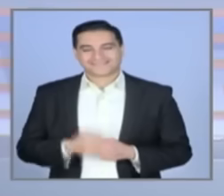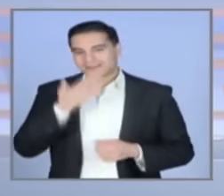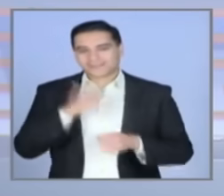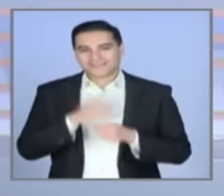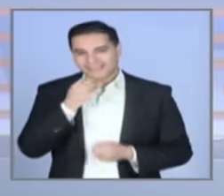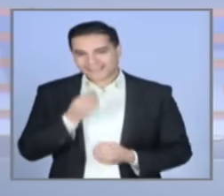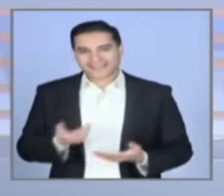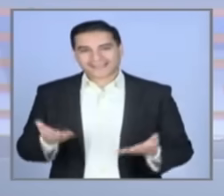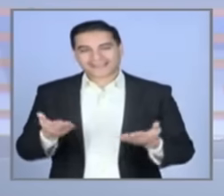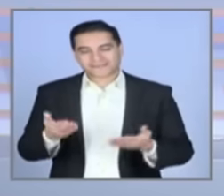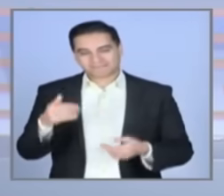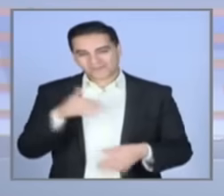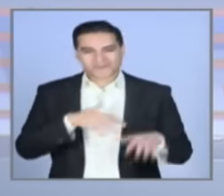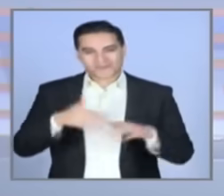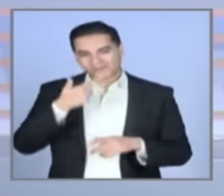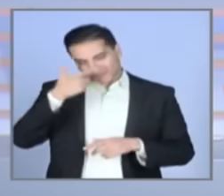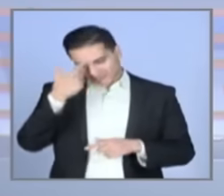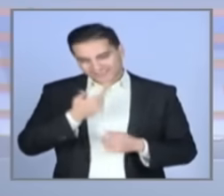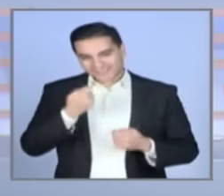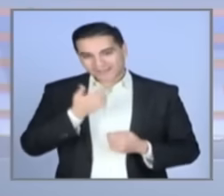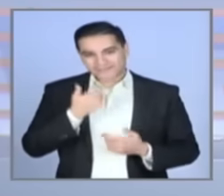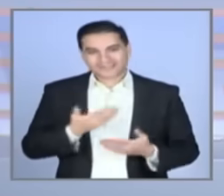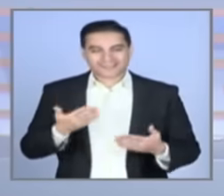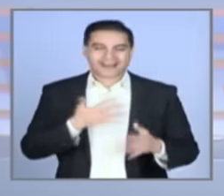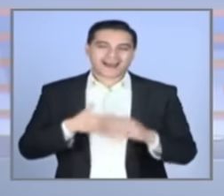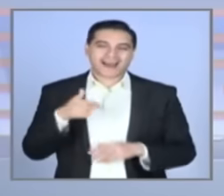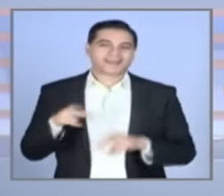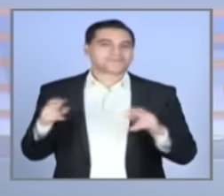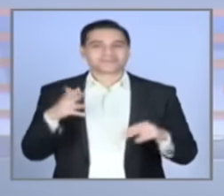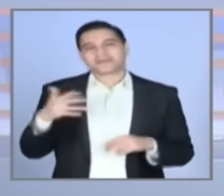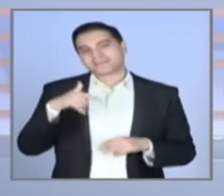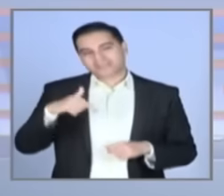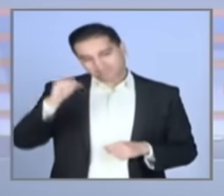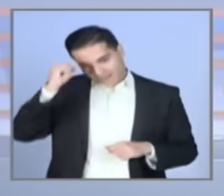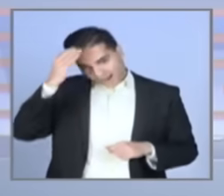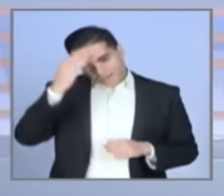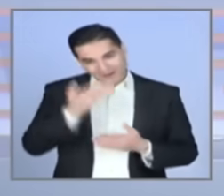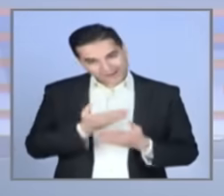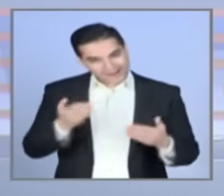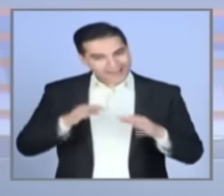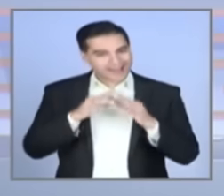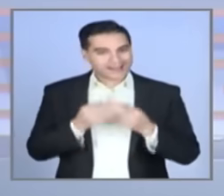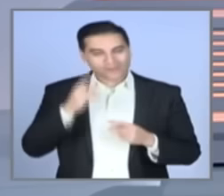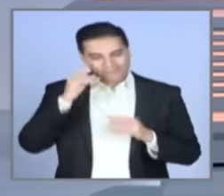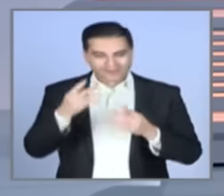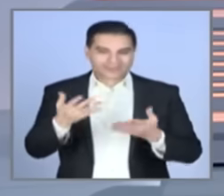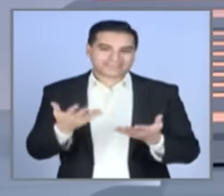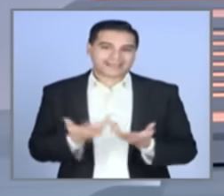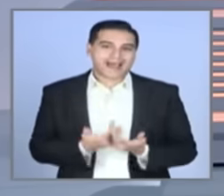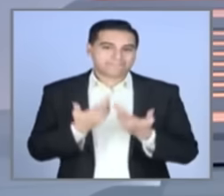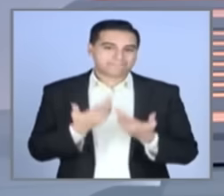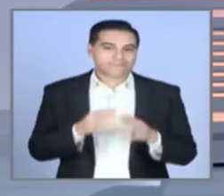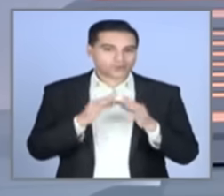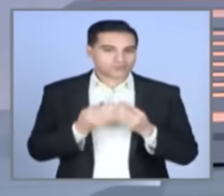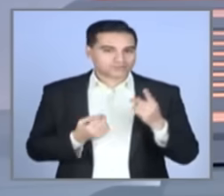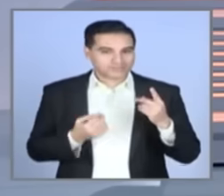رمضان كريم، كل سنة وحضراتكم بخير. مباراة جميلة في الموسم السادس لعبقرة العائلات، وهفكركم بالنتيجة. عائلة